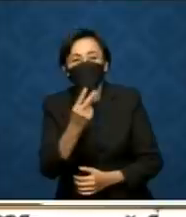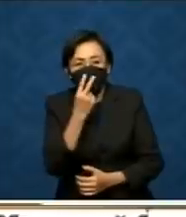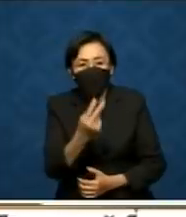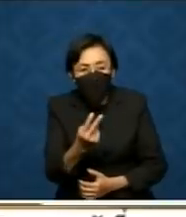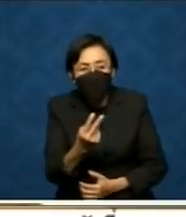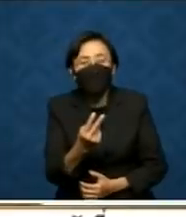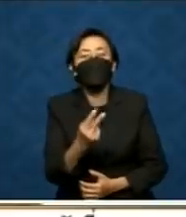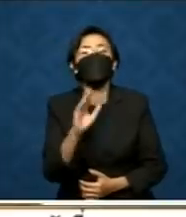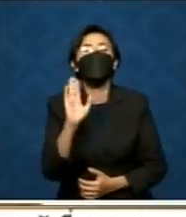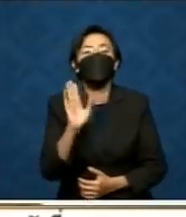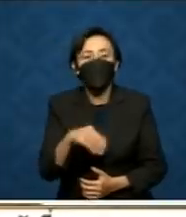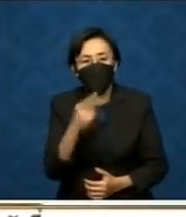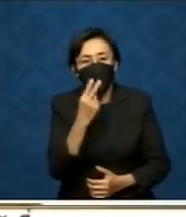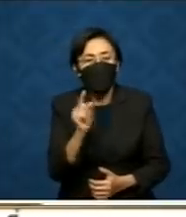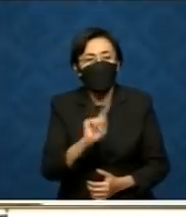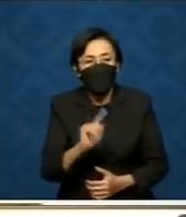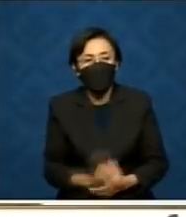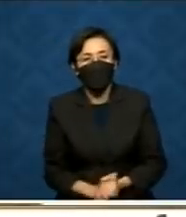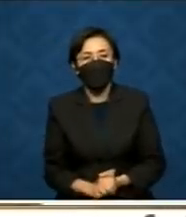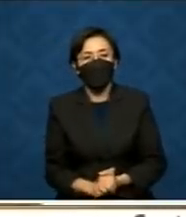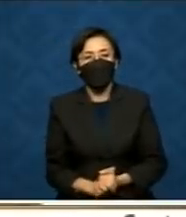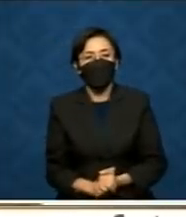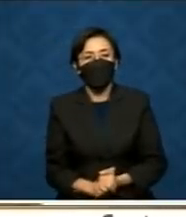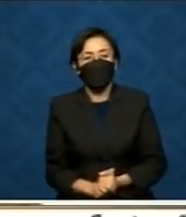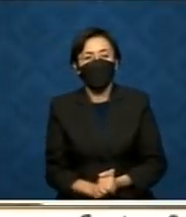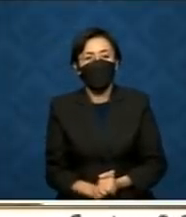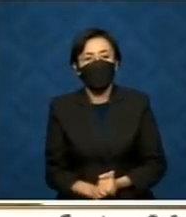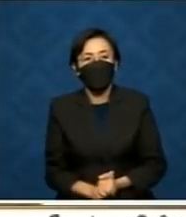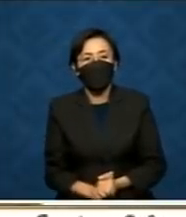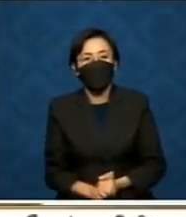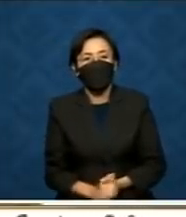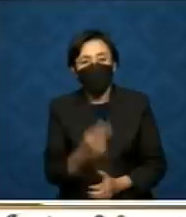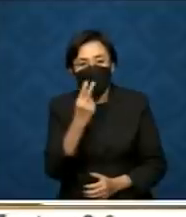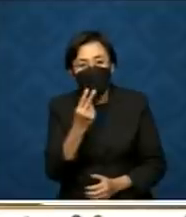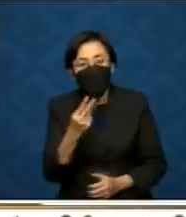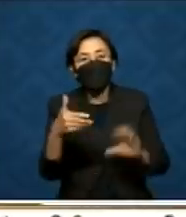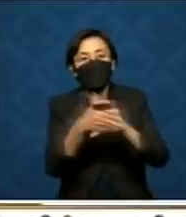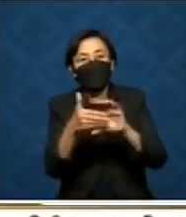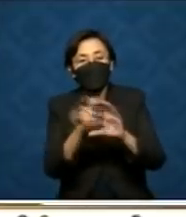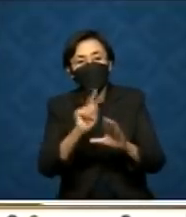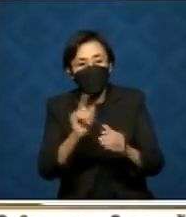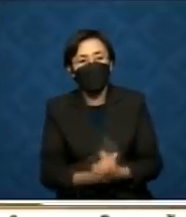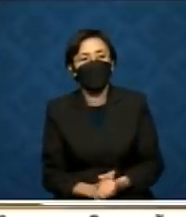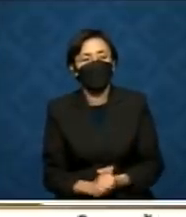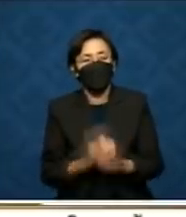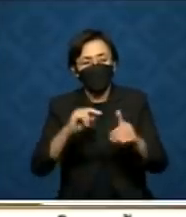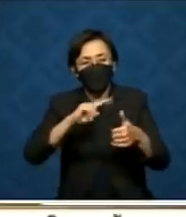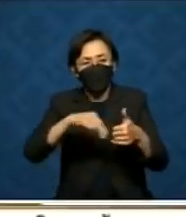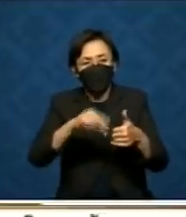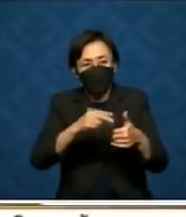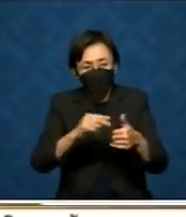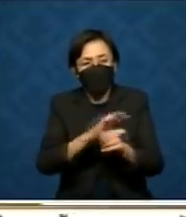จริงๆพบความจริงประการหนึ่งครับก็ใช้กันแล้วนี่ทุกอย่างท้ายกันเต็มหน้าจอแล้วก็คือจำนวนตรวจน้อย